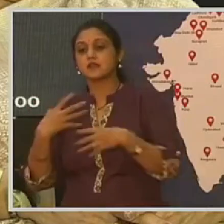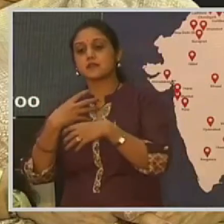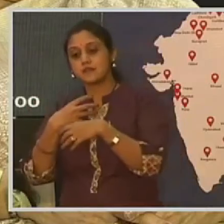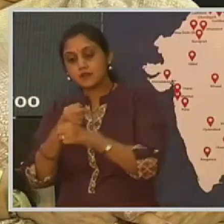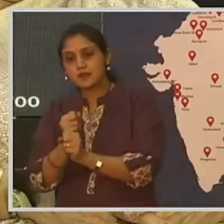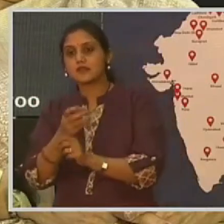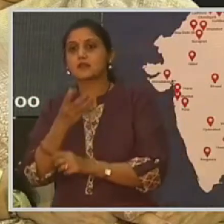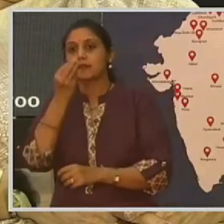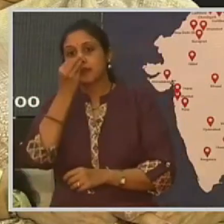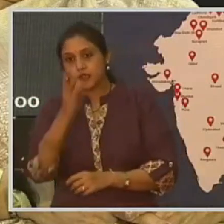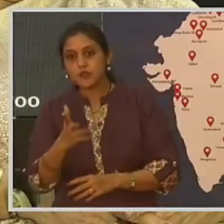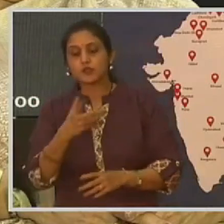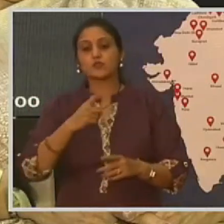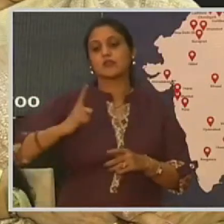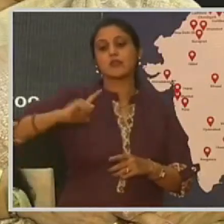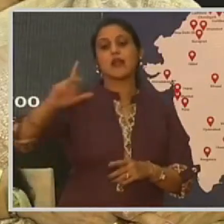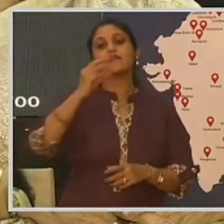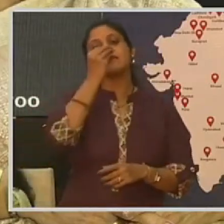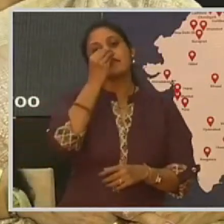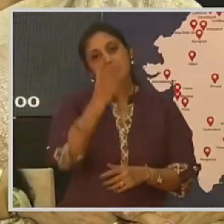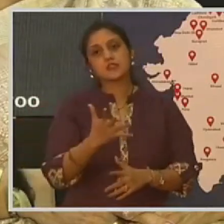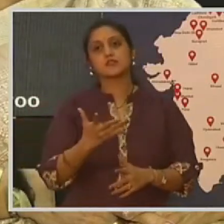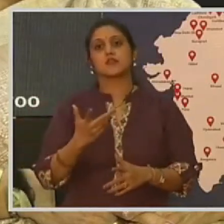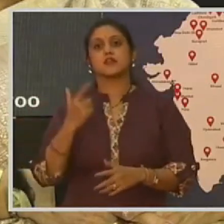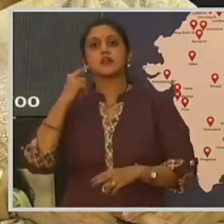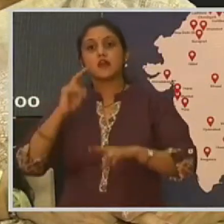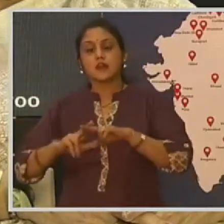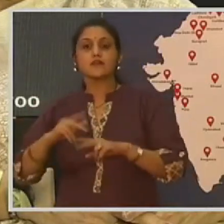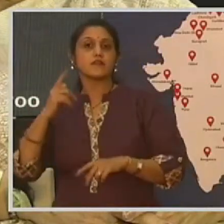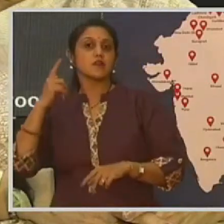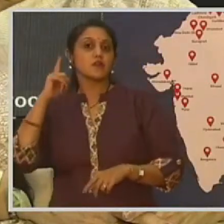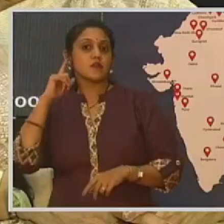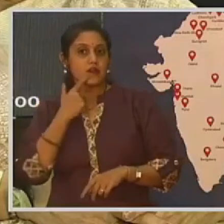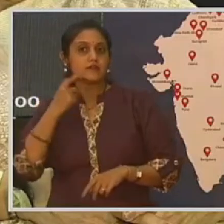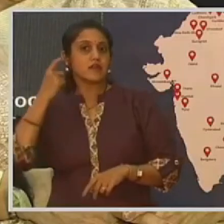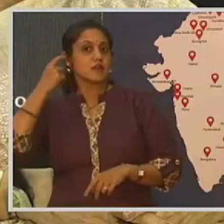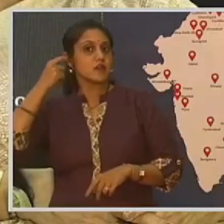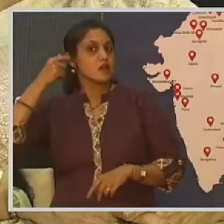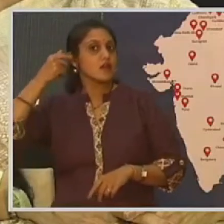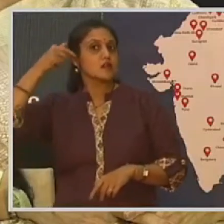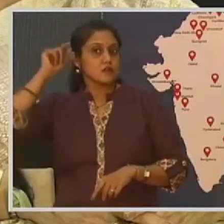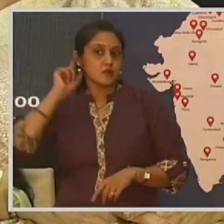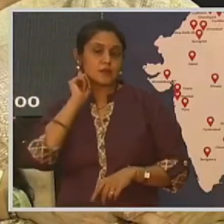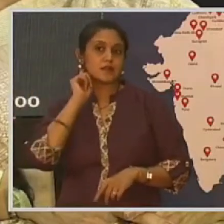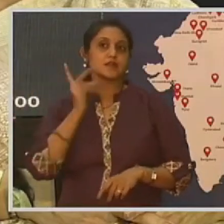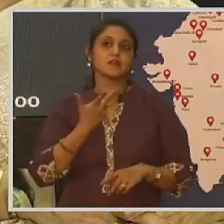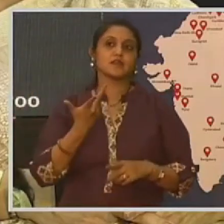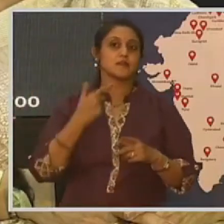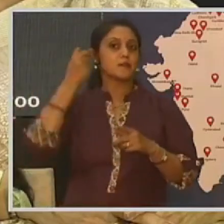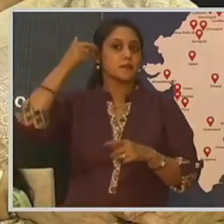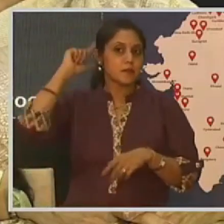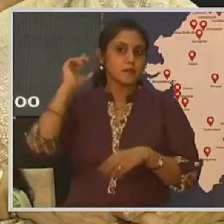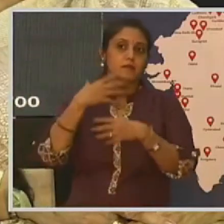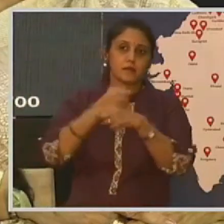एक्सेसिबल बनाने के लिए है, उनकी लाइफ को बिल्कुल ही हम जैसों के द स्टीरियोटिपिकल लोगों की तरह ही हम